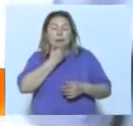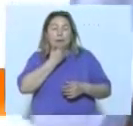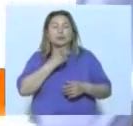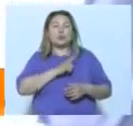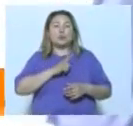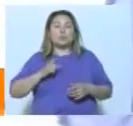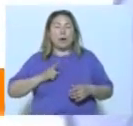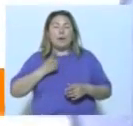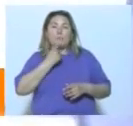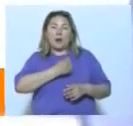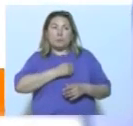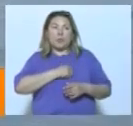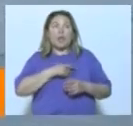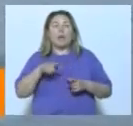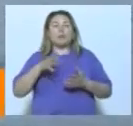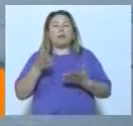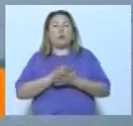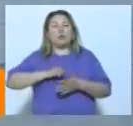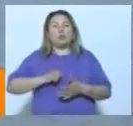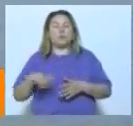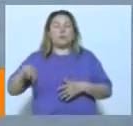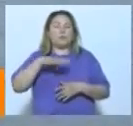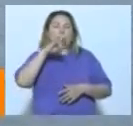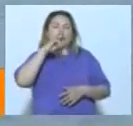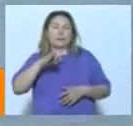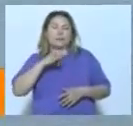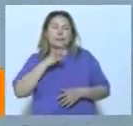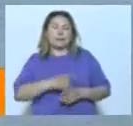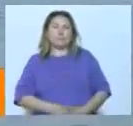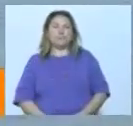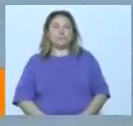находят друзей со всего Казахстана. Айжан Сабитқызы, Алматы, Мурадов, Дидар.